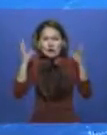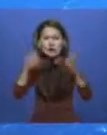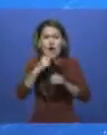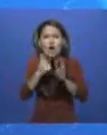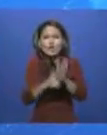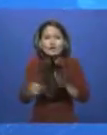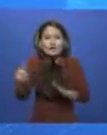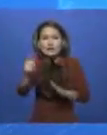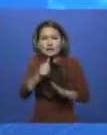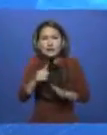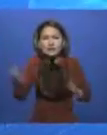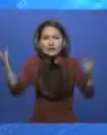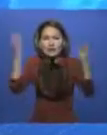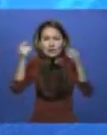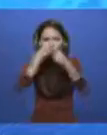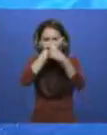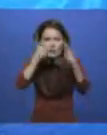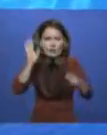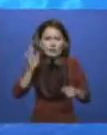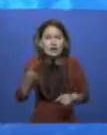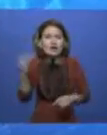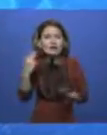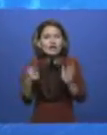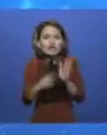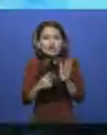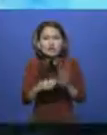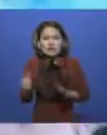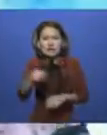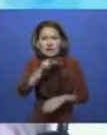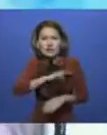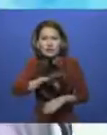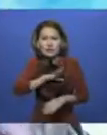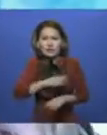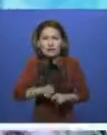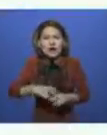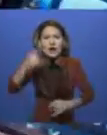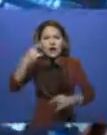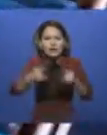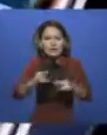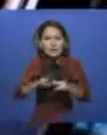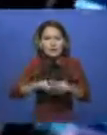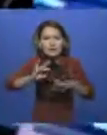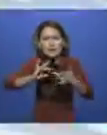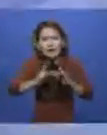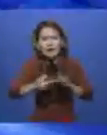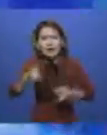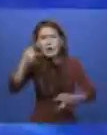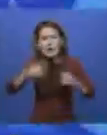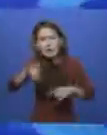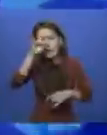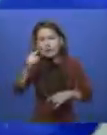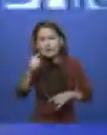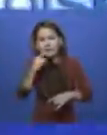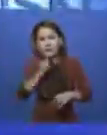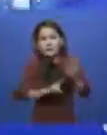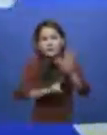әуе толқынына шығады. Бұрын тек 7 сағат жұмыс істейтін. Бұдан бөлек орталық CCTV телеарнасына қарайтын интернет телеарна ресми түрде іске